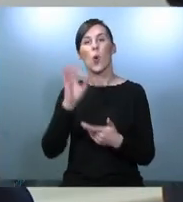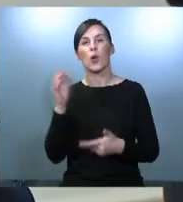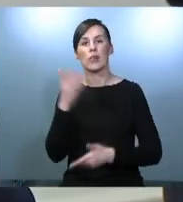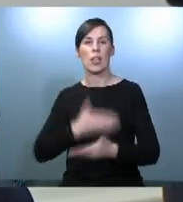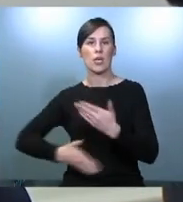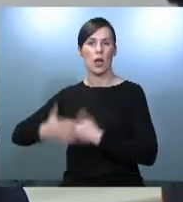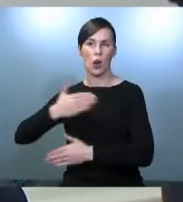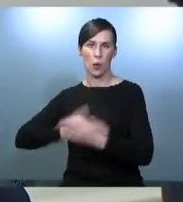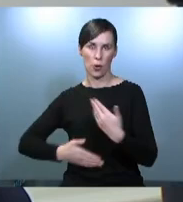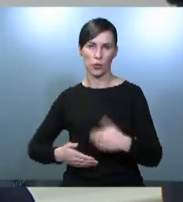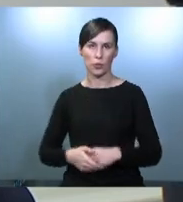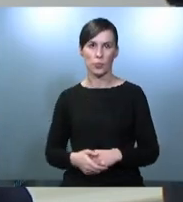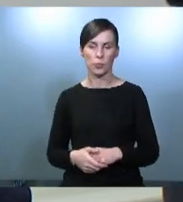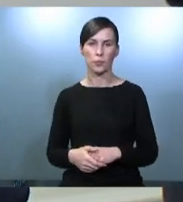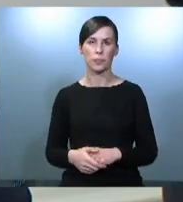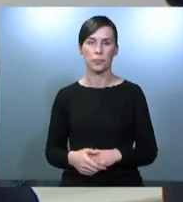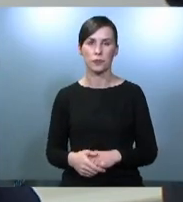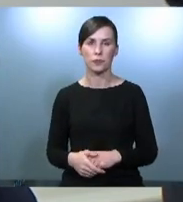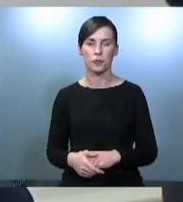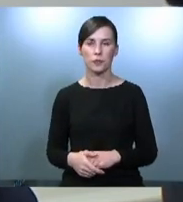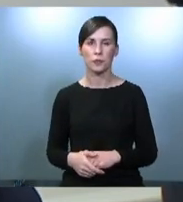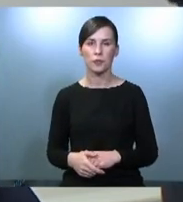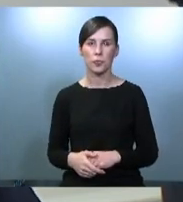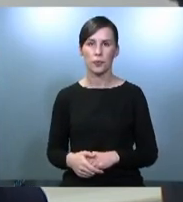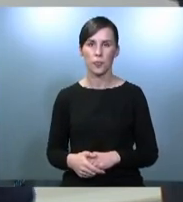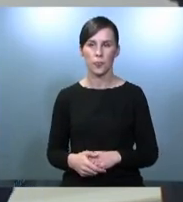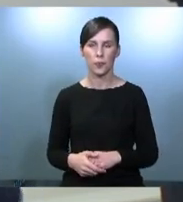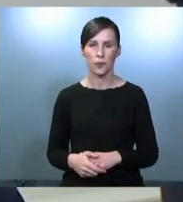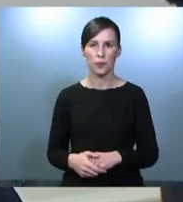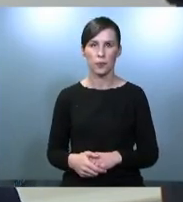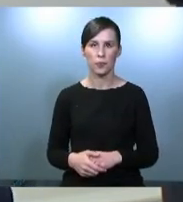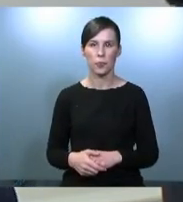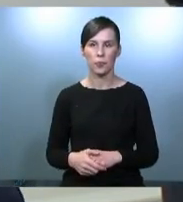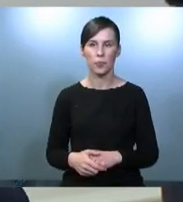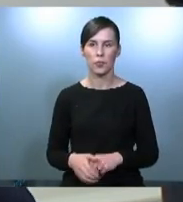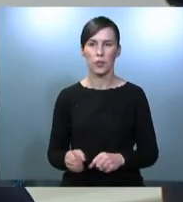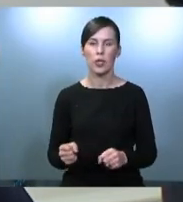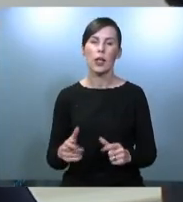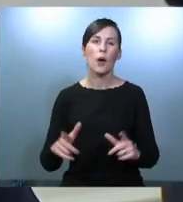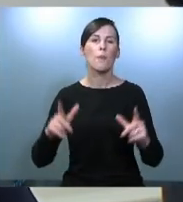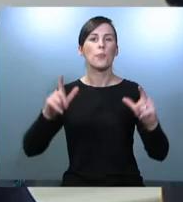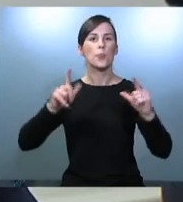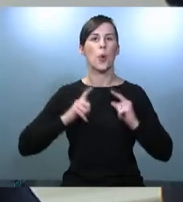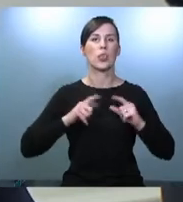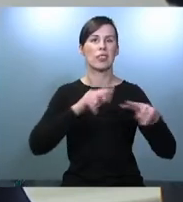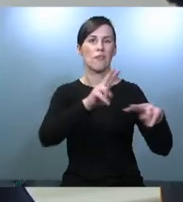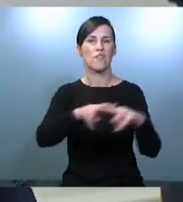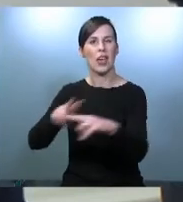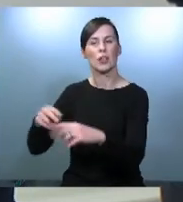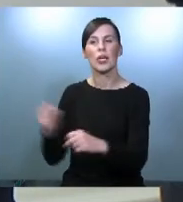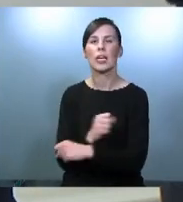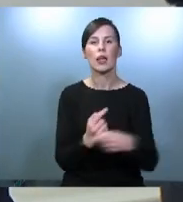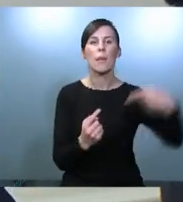yra pradėta jau savivaldybei, bet ir toliau, kad bendro poilsio visos zonos būtų pritaikytos šeimoms